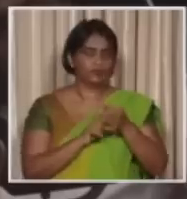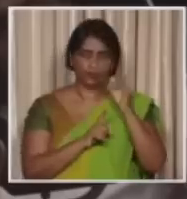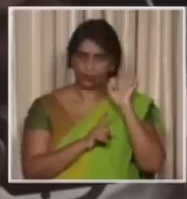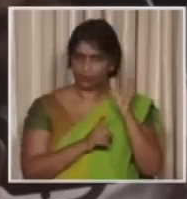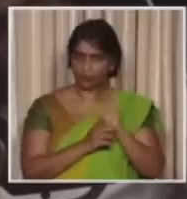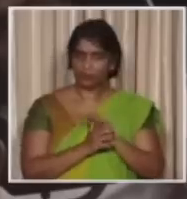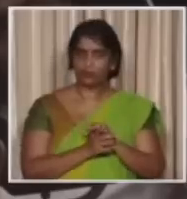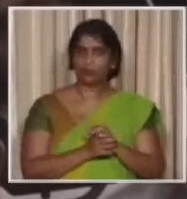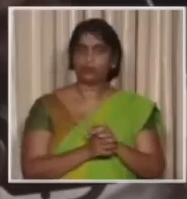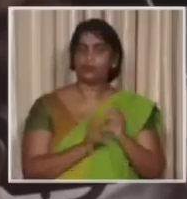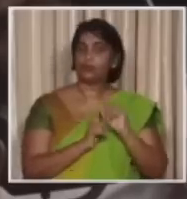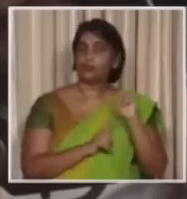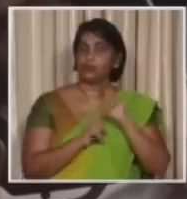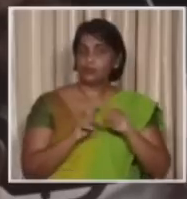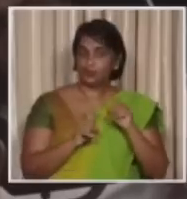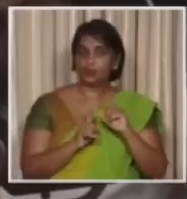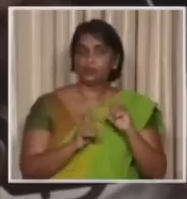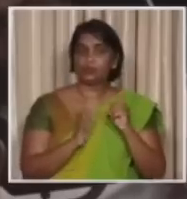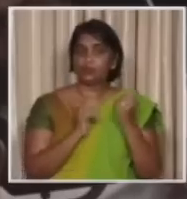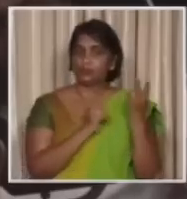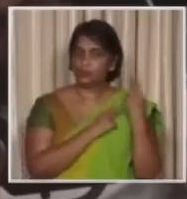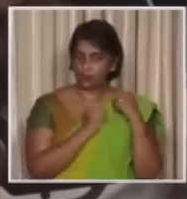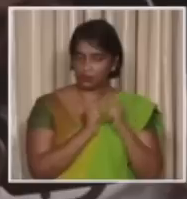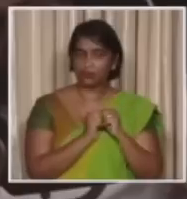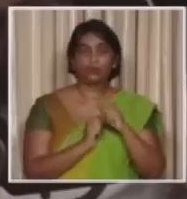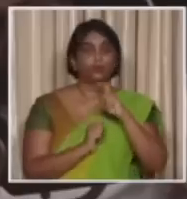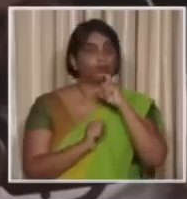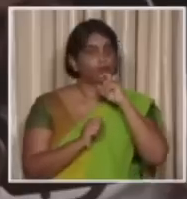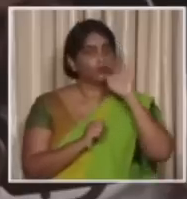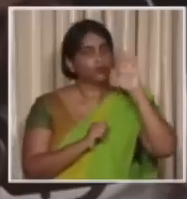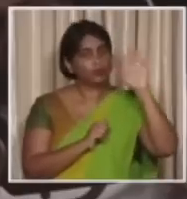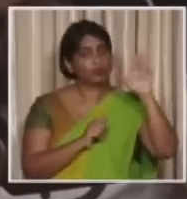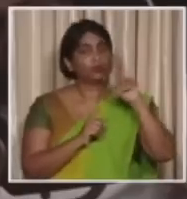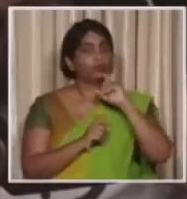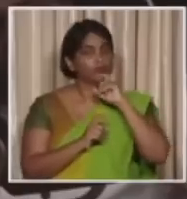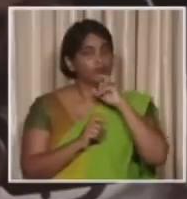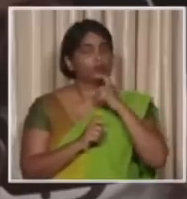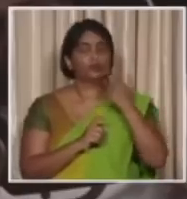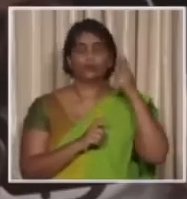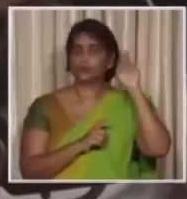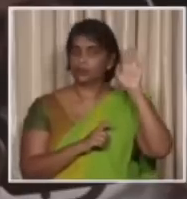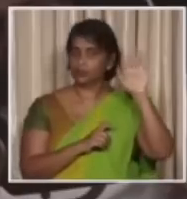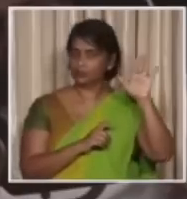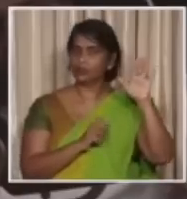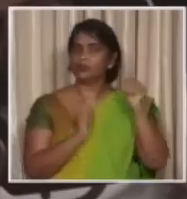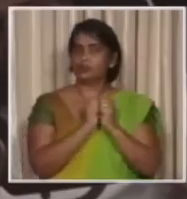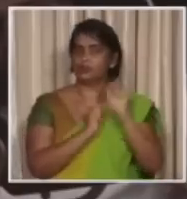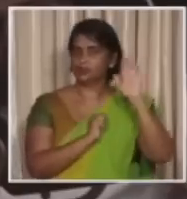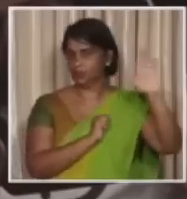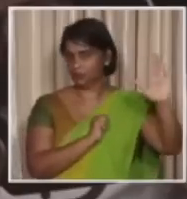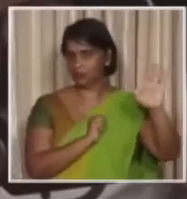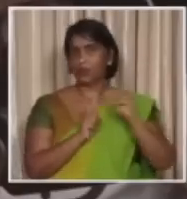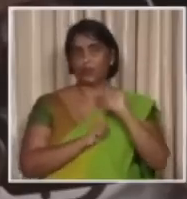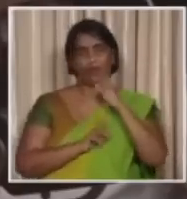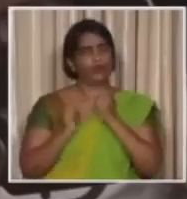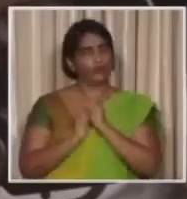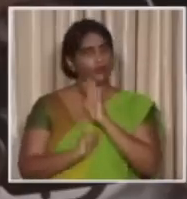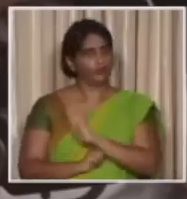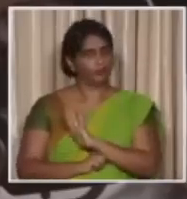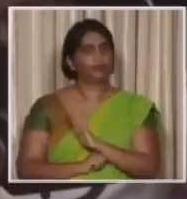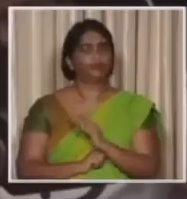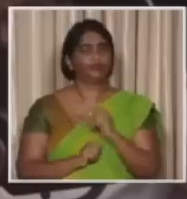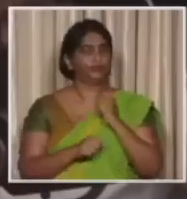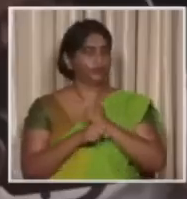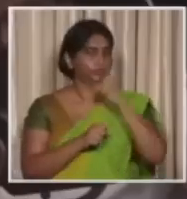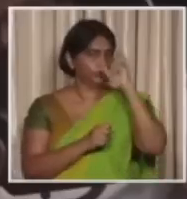සභාපතිතුමනි, පාර්ලිමේන්තුවට කාර්යභාරයක් තියෙනවා, ශ්‍රේෂ්ඨාධිකරණයට හා අධිකරණයට කාර්යභාරයක් තියෙනවා. අපේ ආණ්ඩු